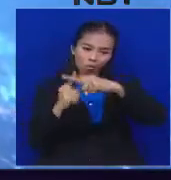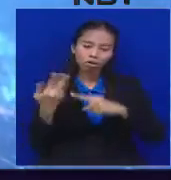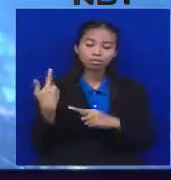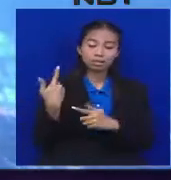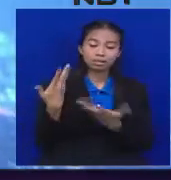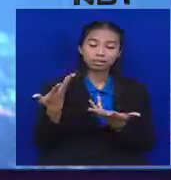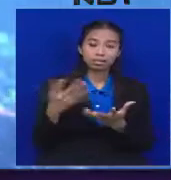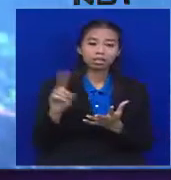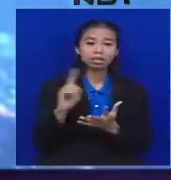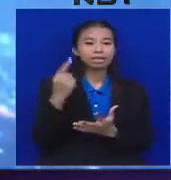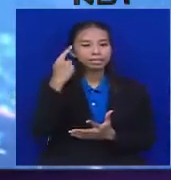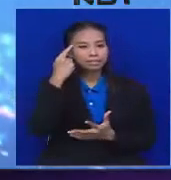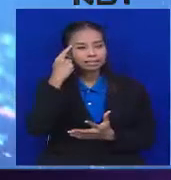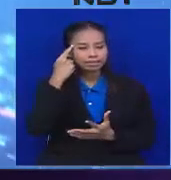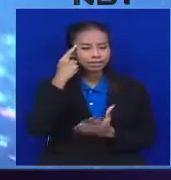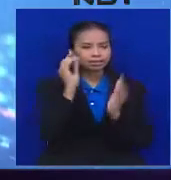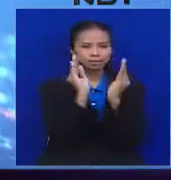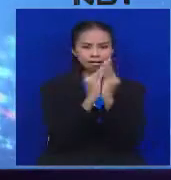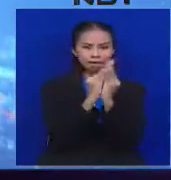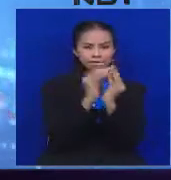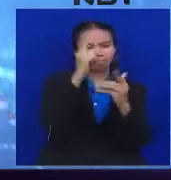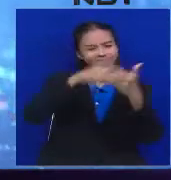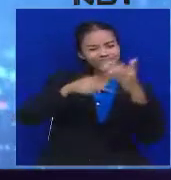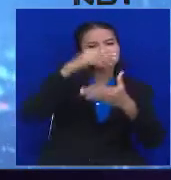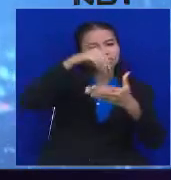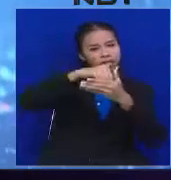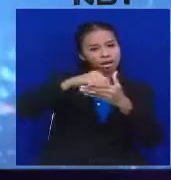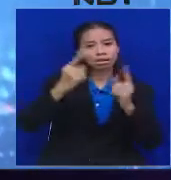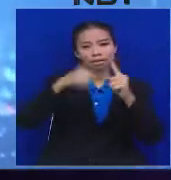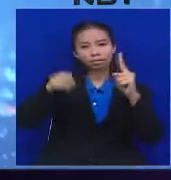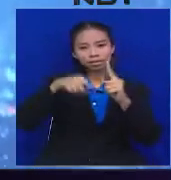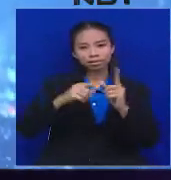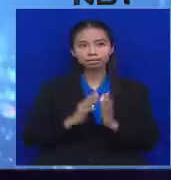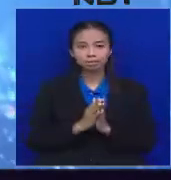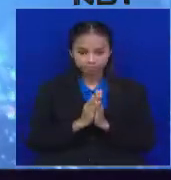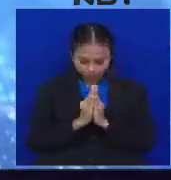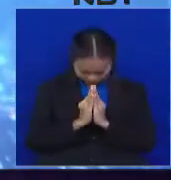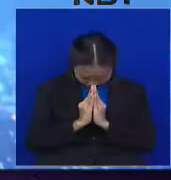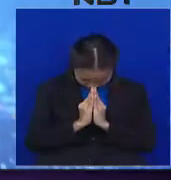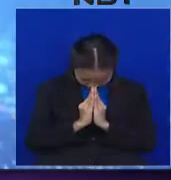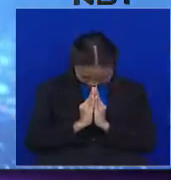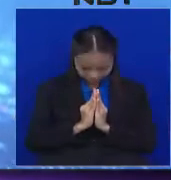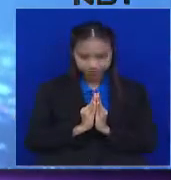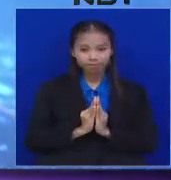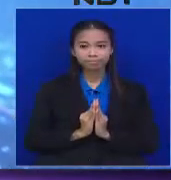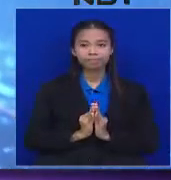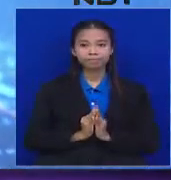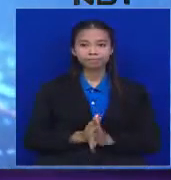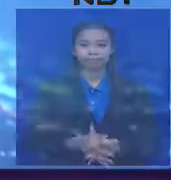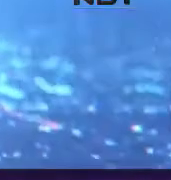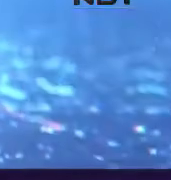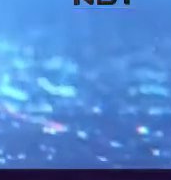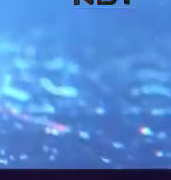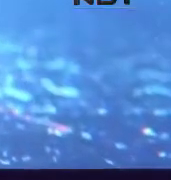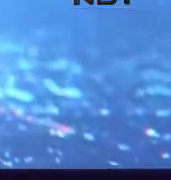จุดกังวลผลการลงประชามติว่าอังกฤษจะออกจาก EU หรือเปล่านะคะหลังคะแนนออกมาล่าสุดนะคะว่ากลุ่ม Brexit หรือว่ากลุ่ม